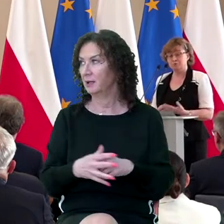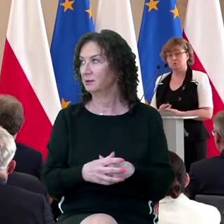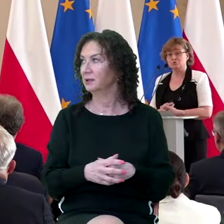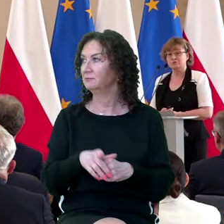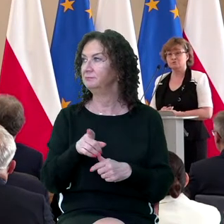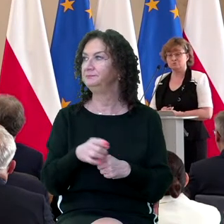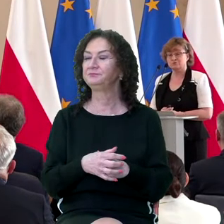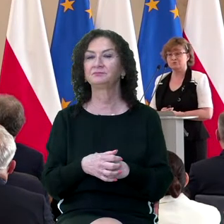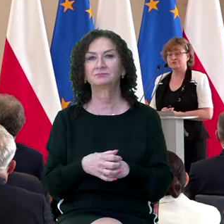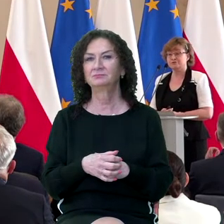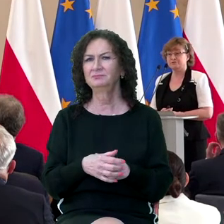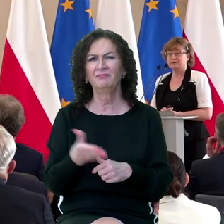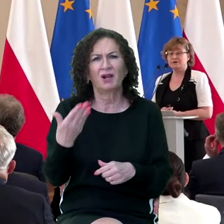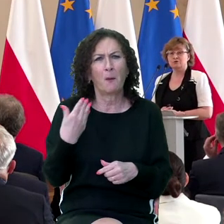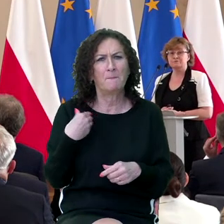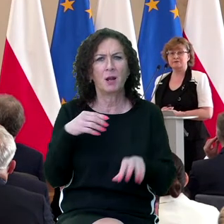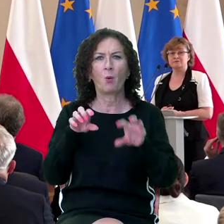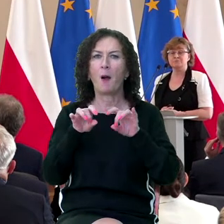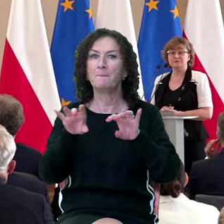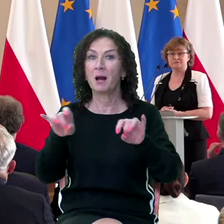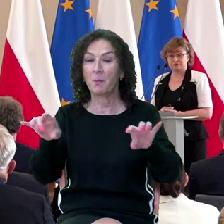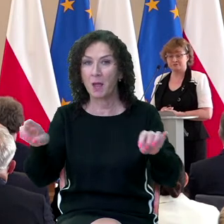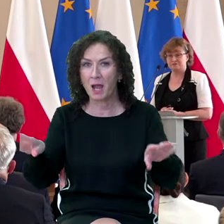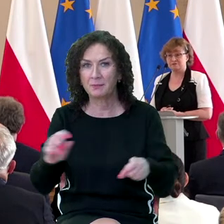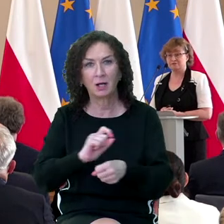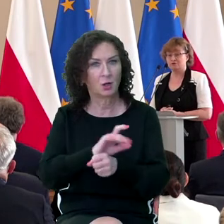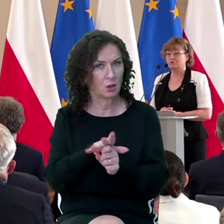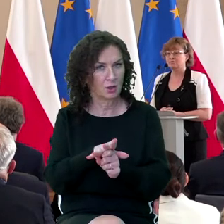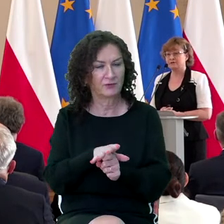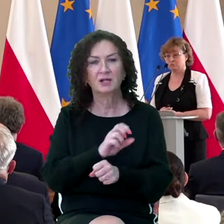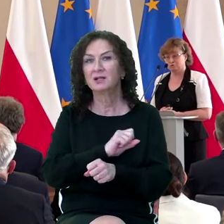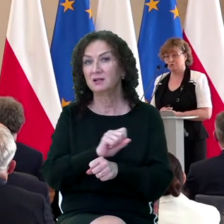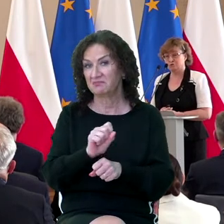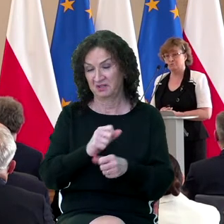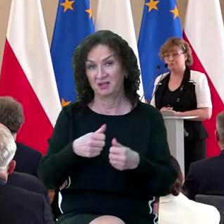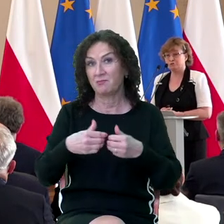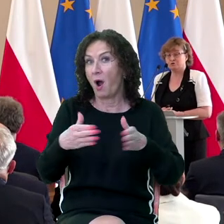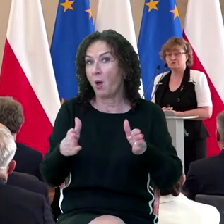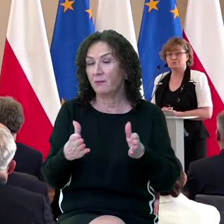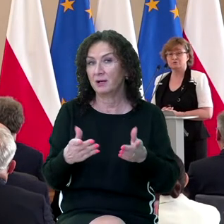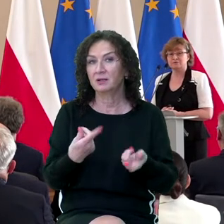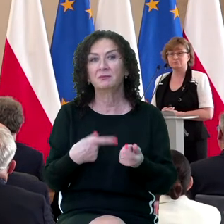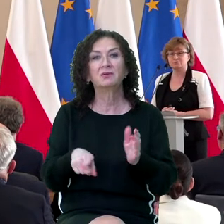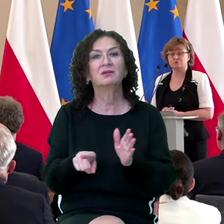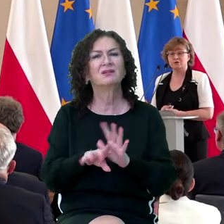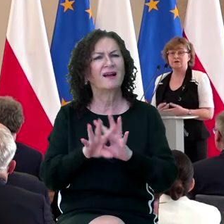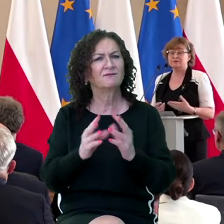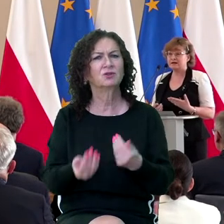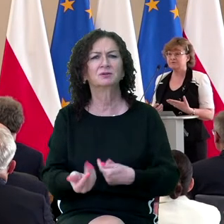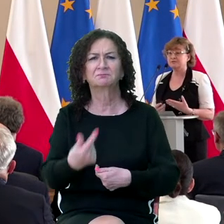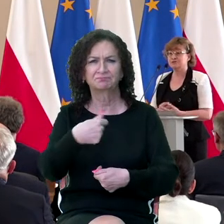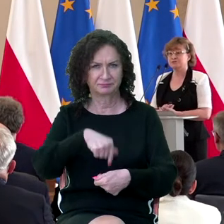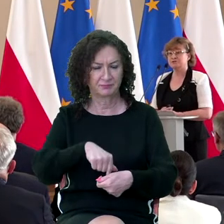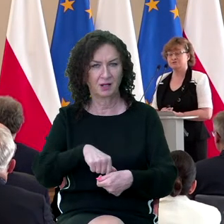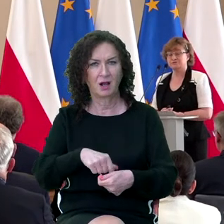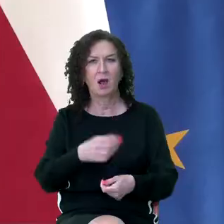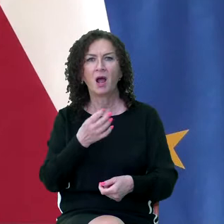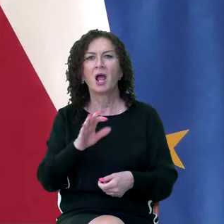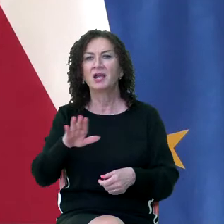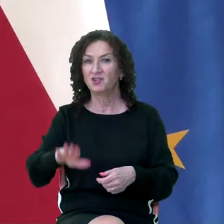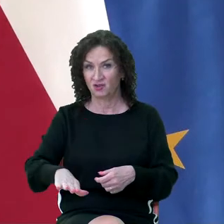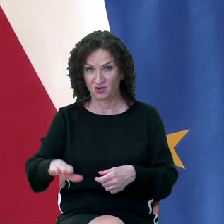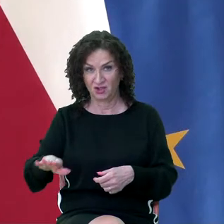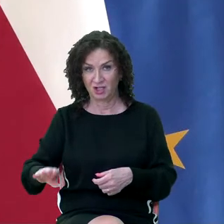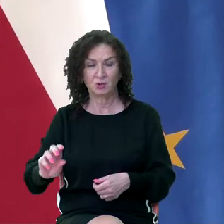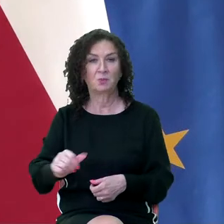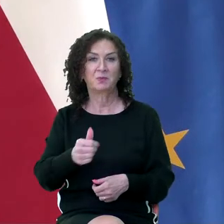mimo różnych trudności, otwartymi na wszystkich. Od najmłodszych, bo przychodzą do nas już nawet dzieci z pierwszych